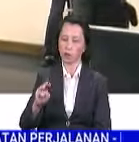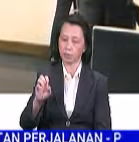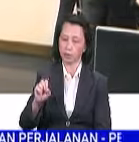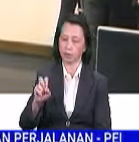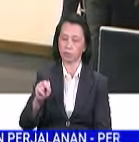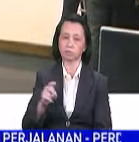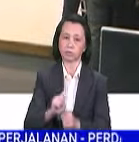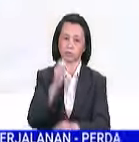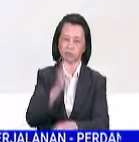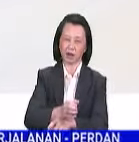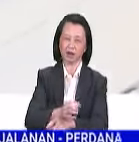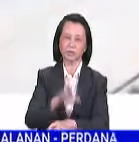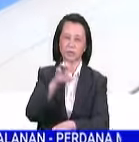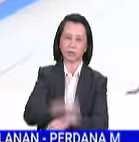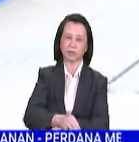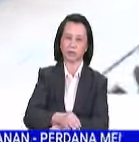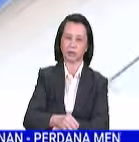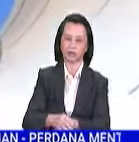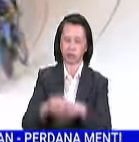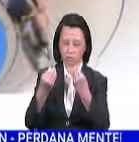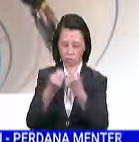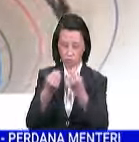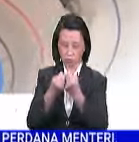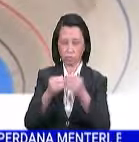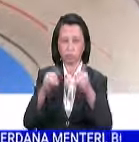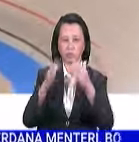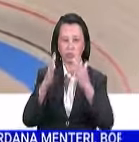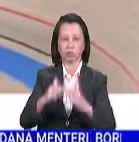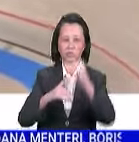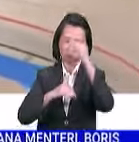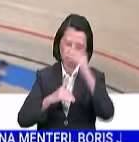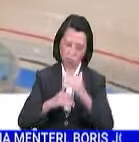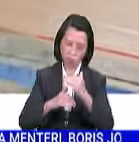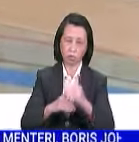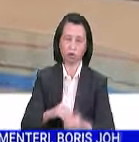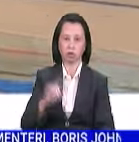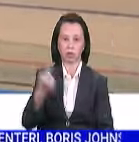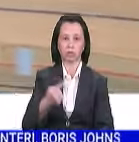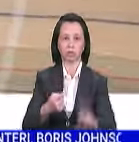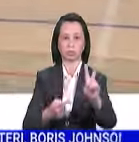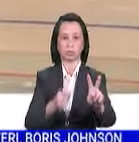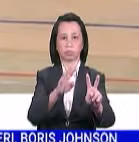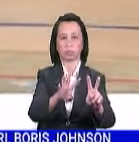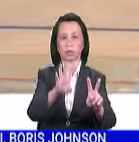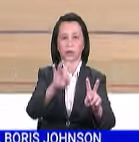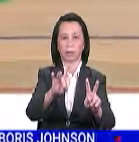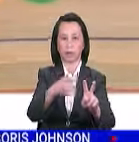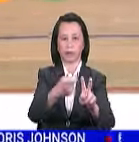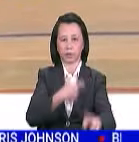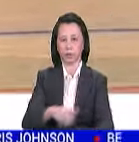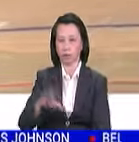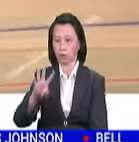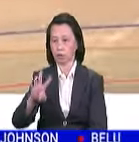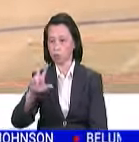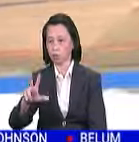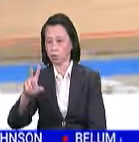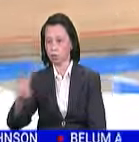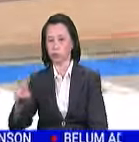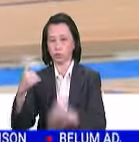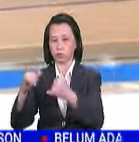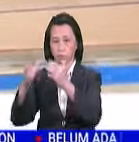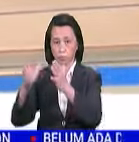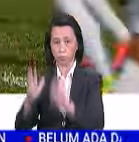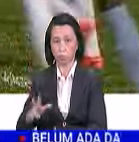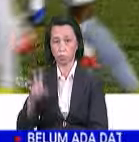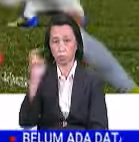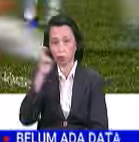sukan itu terpaksa mengurangkan jumlah atlet dalam program latihan. Hanya 248 daripada 432 atlet